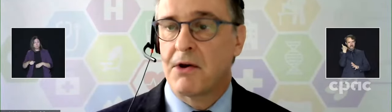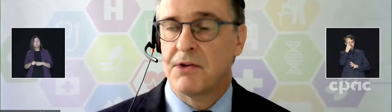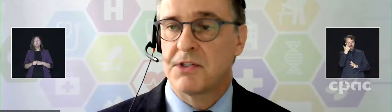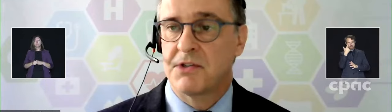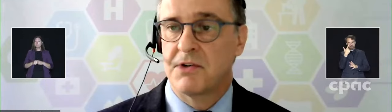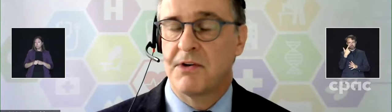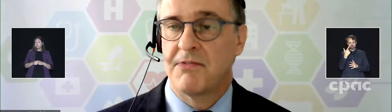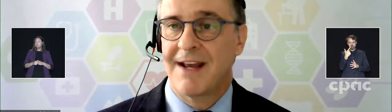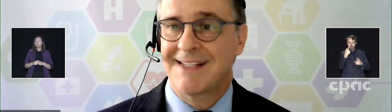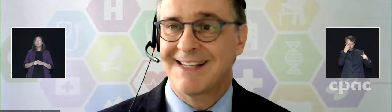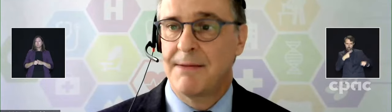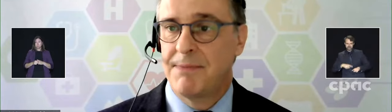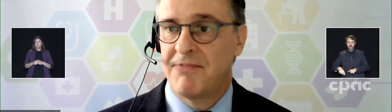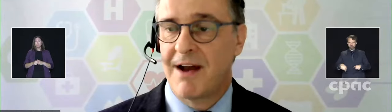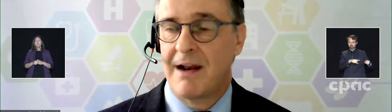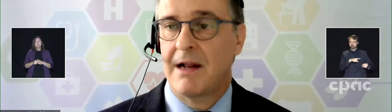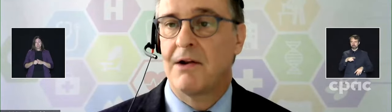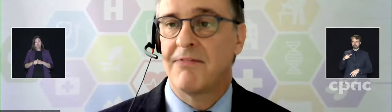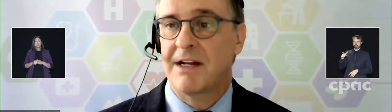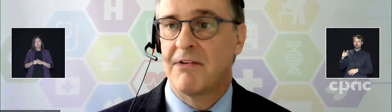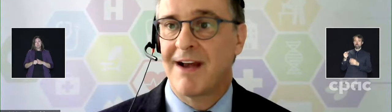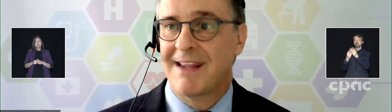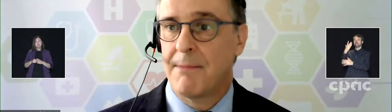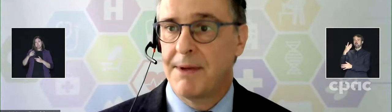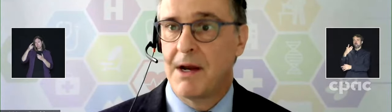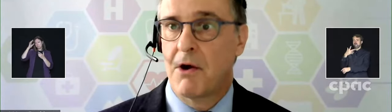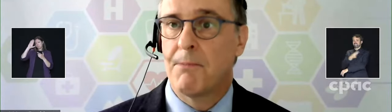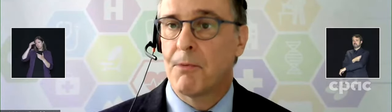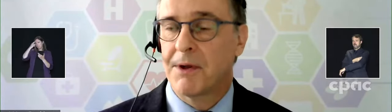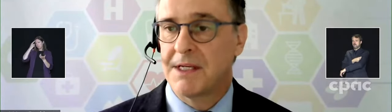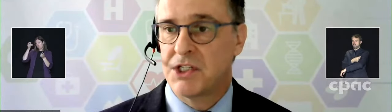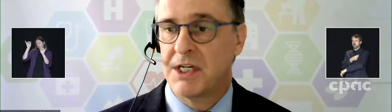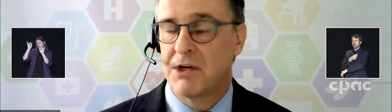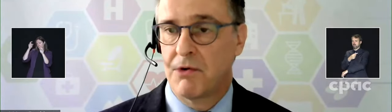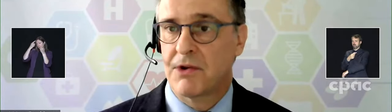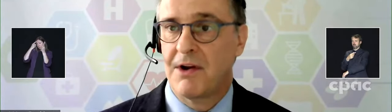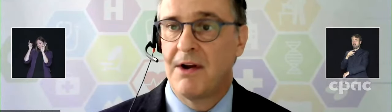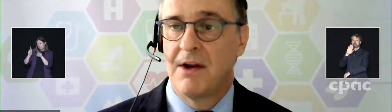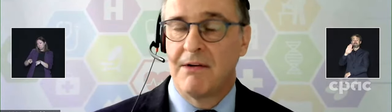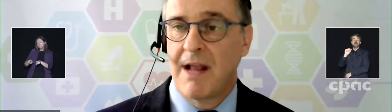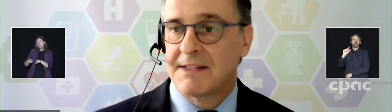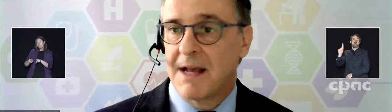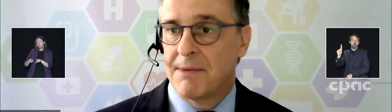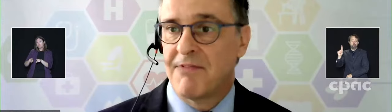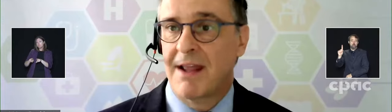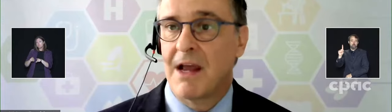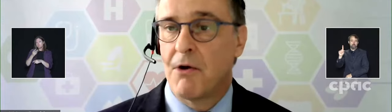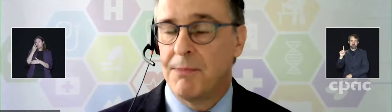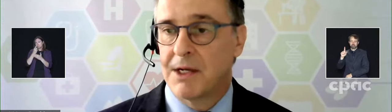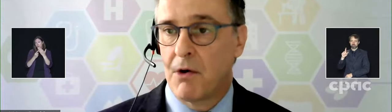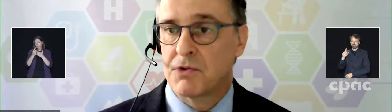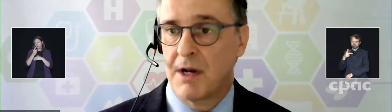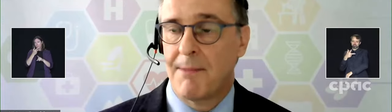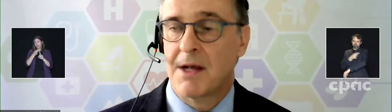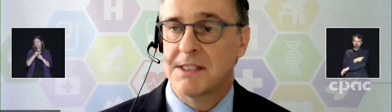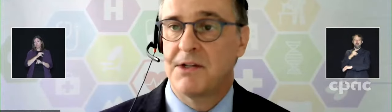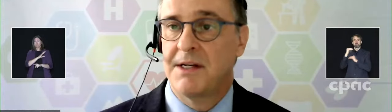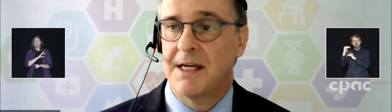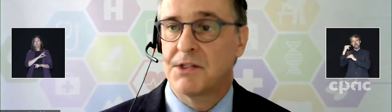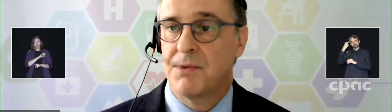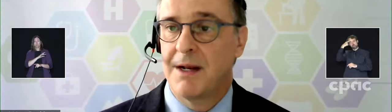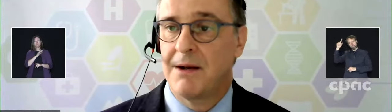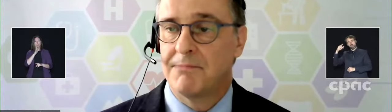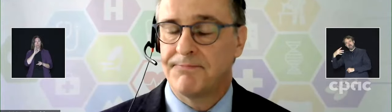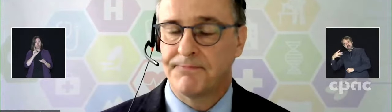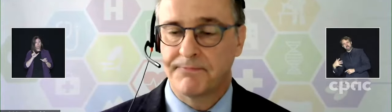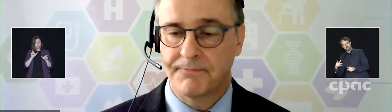valeur de ce vaccin bivalent-là avec le variant BA1 pour protéger contre l'ensemble des variants Omicron sur la base des données